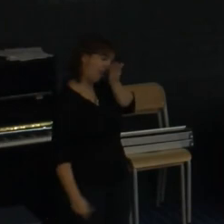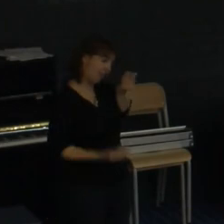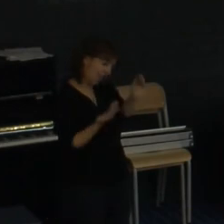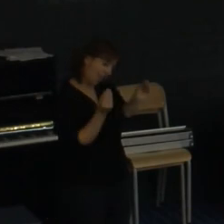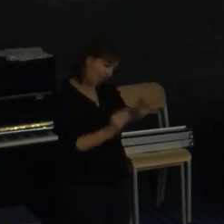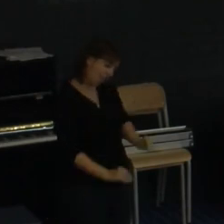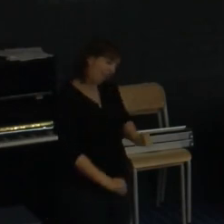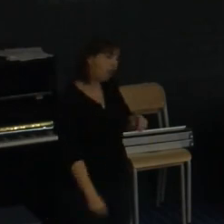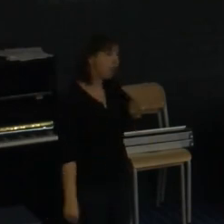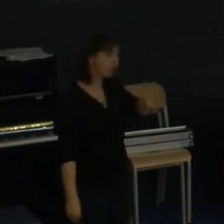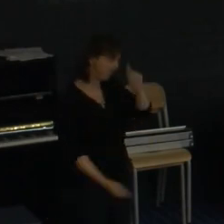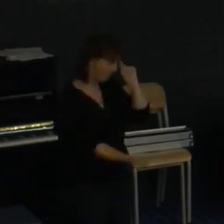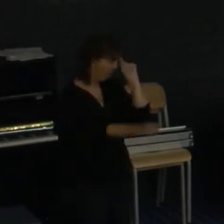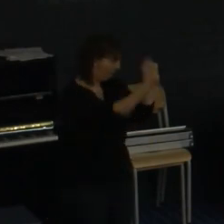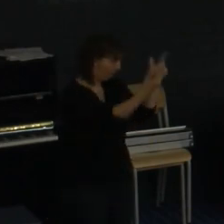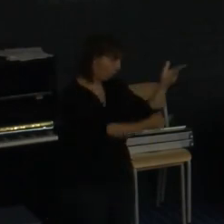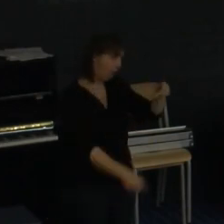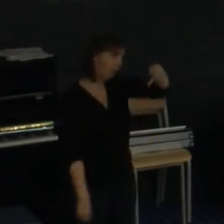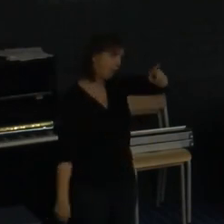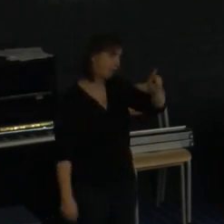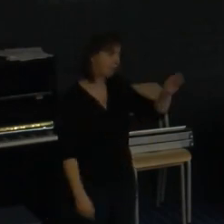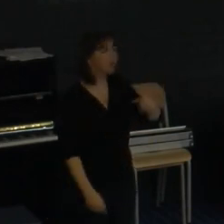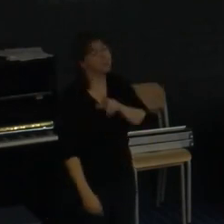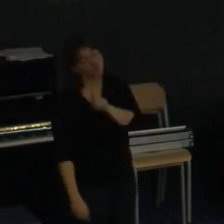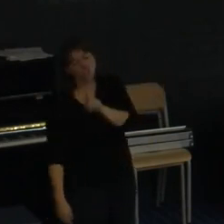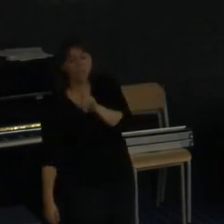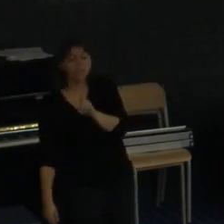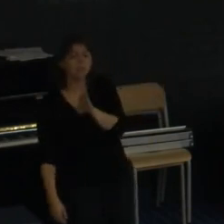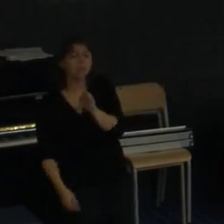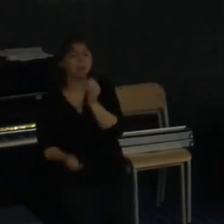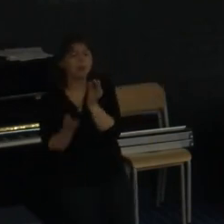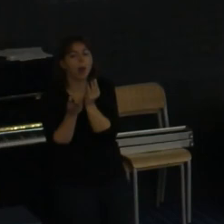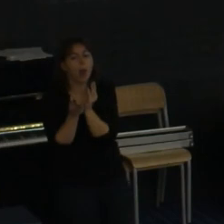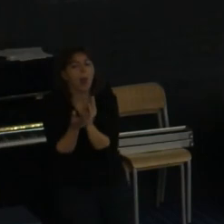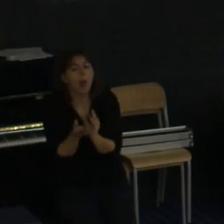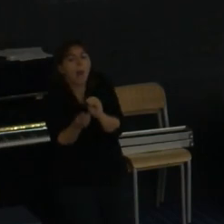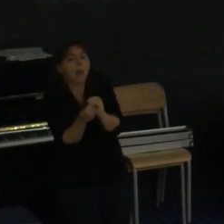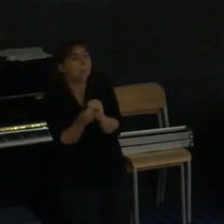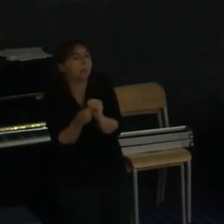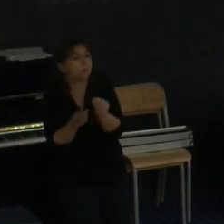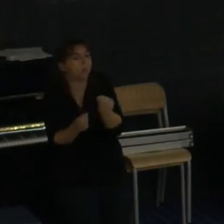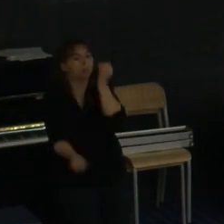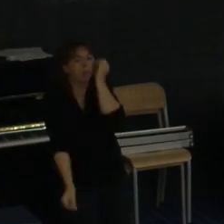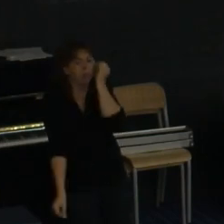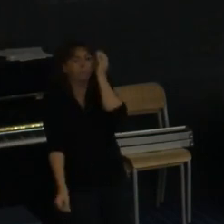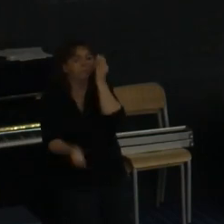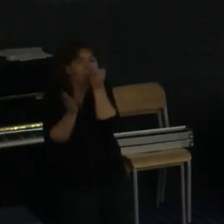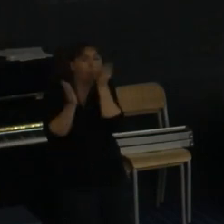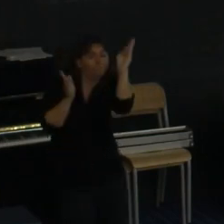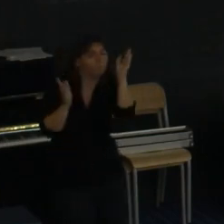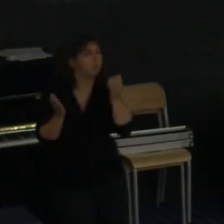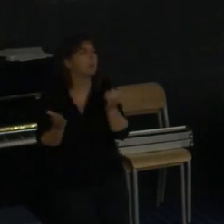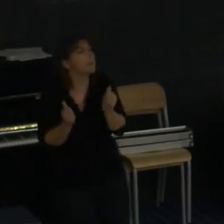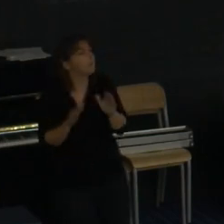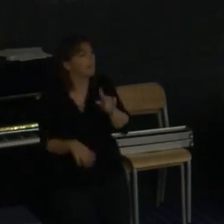sujet principal, c'était PDB. Je me suis dit que GDB, c'était un petit plus et en même temps, ça me permettait d'apprendre un peu plus, quoi. J'ai gratté. Mais normalement,